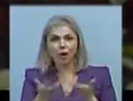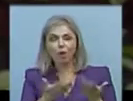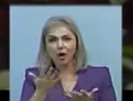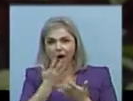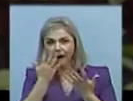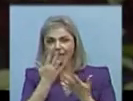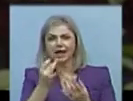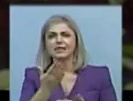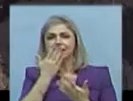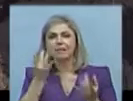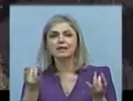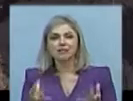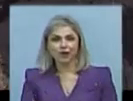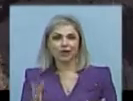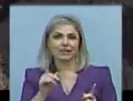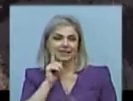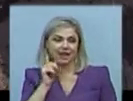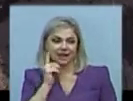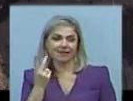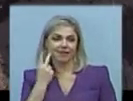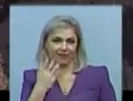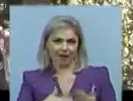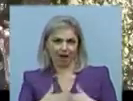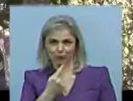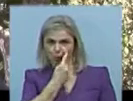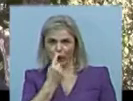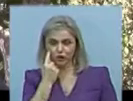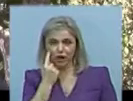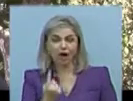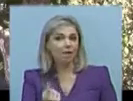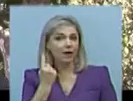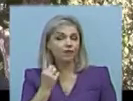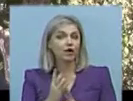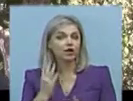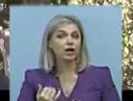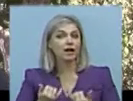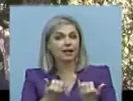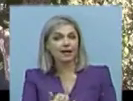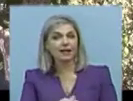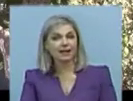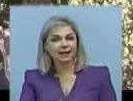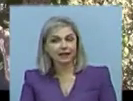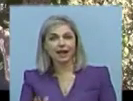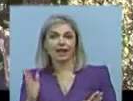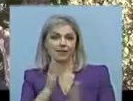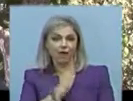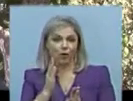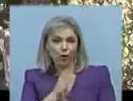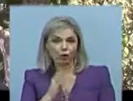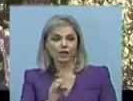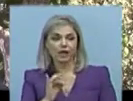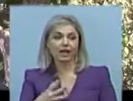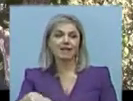і запах свіжості, зелені, завжди радує очі всіх. В першу чергу це для дітей, для навколишнього, і